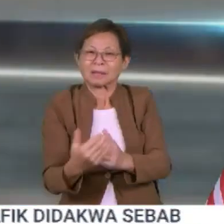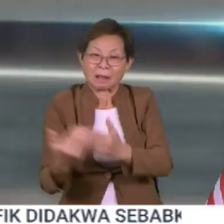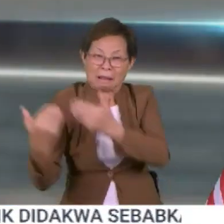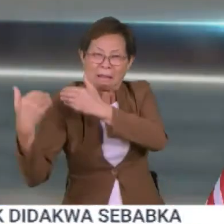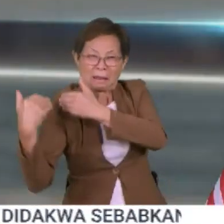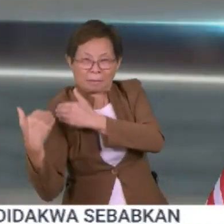Terima kasih menonton!